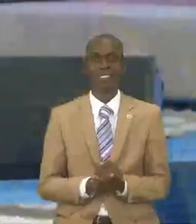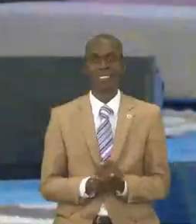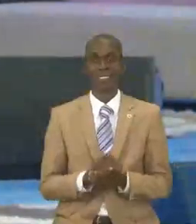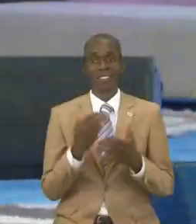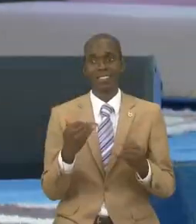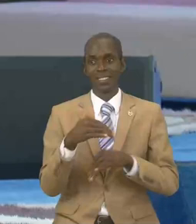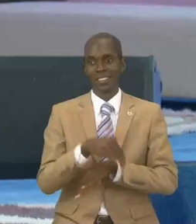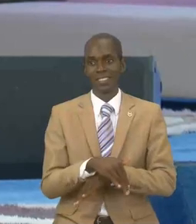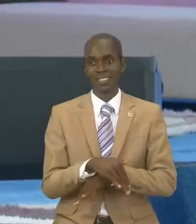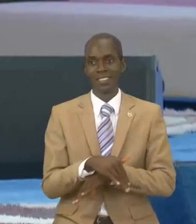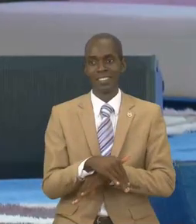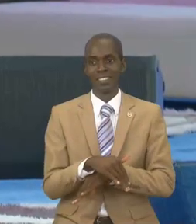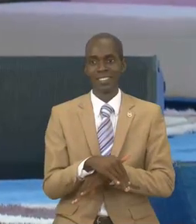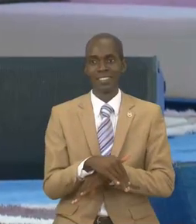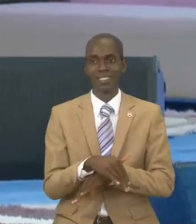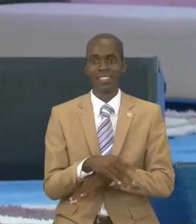Ce soir,